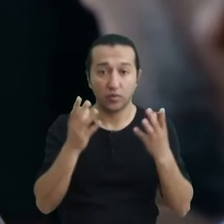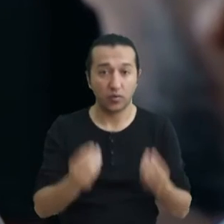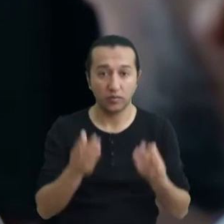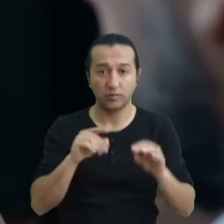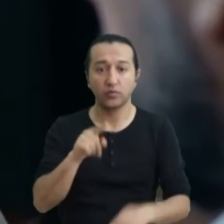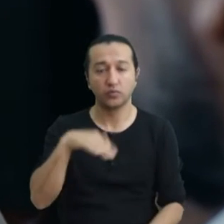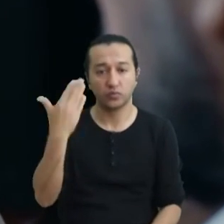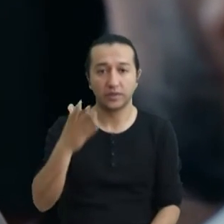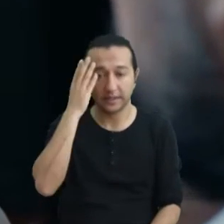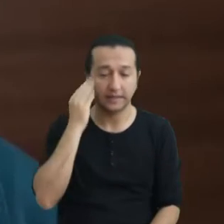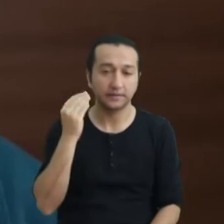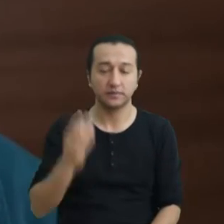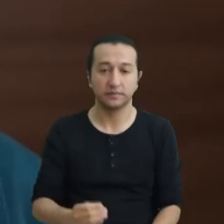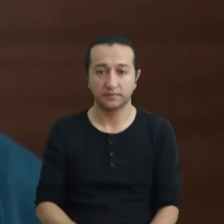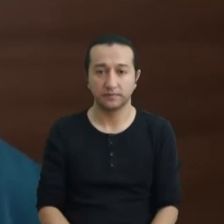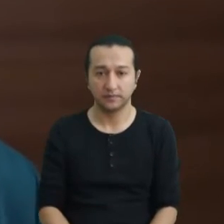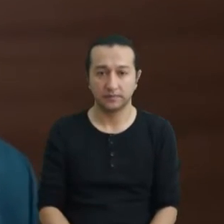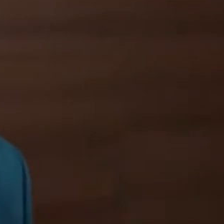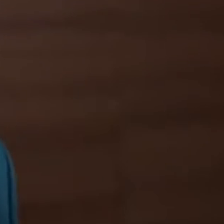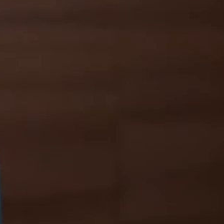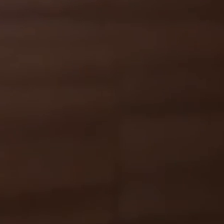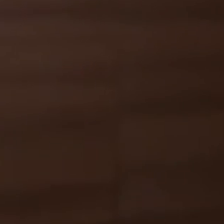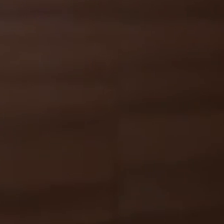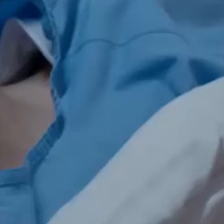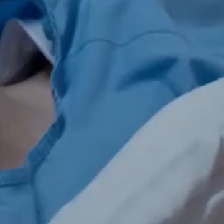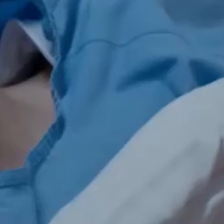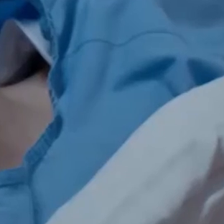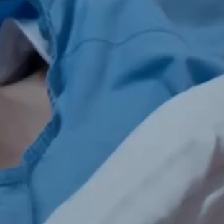bırakmadığı ancak ondan sonra anlaşılacak.